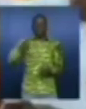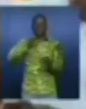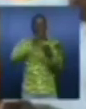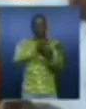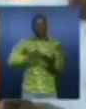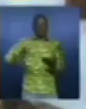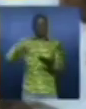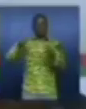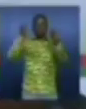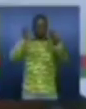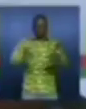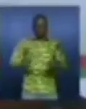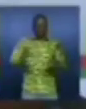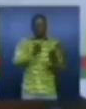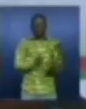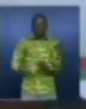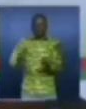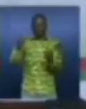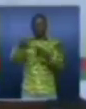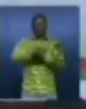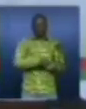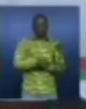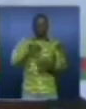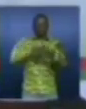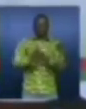a organisé ce jeudi sa rentrée politique